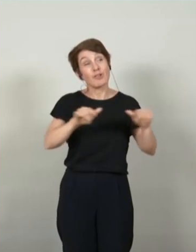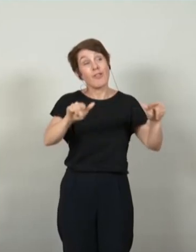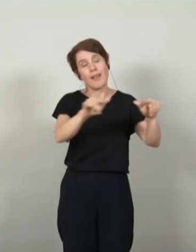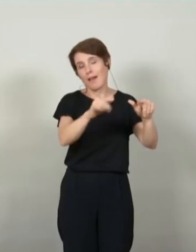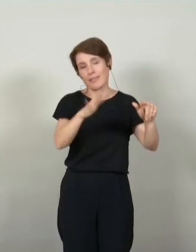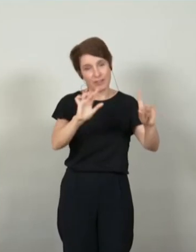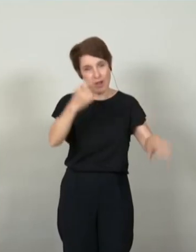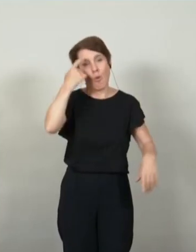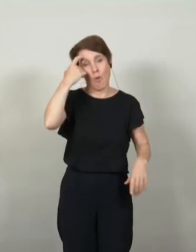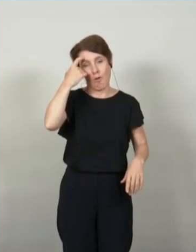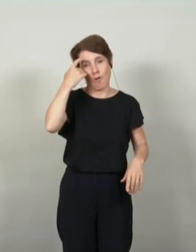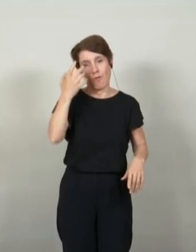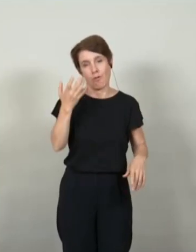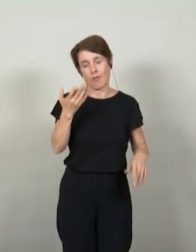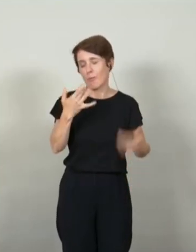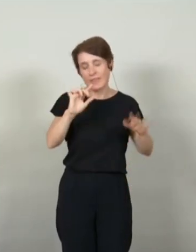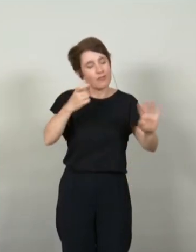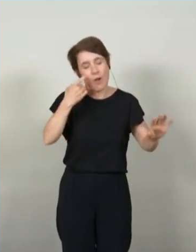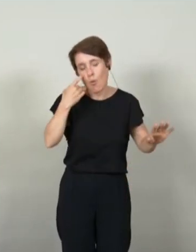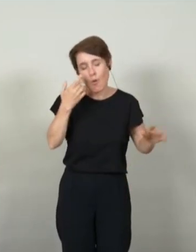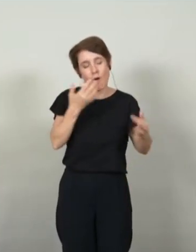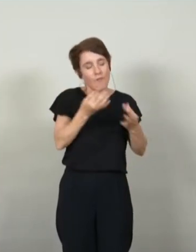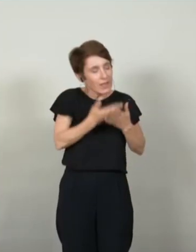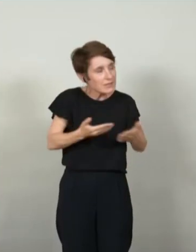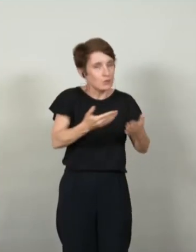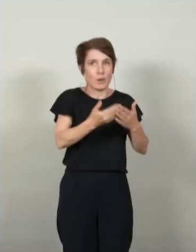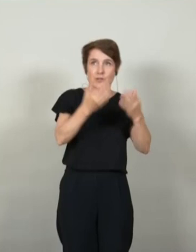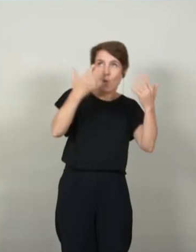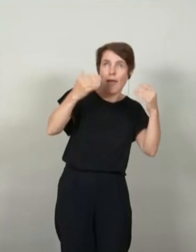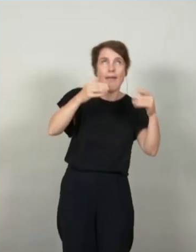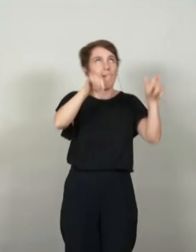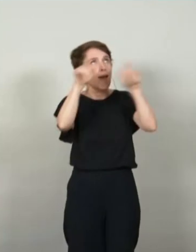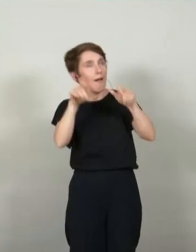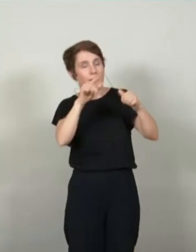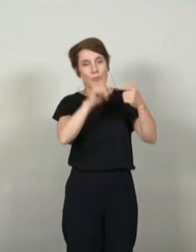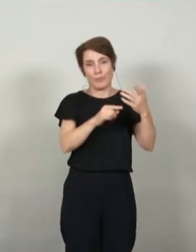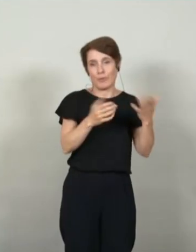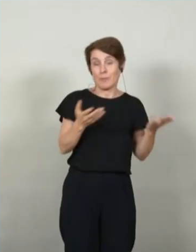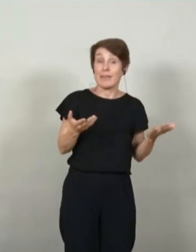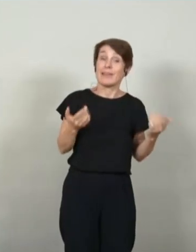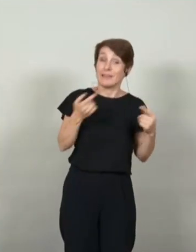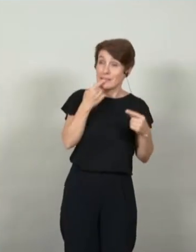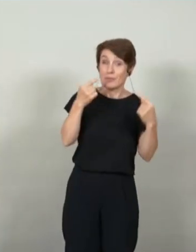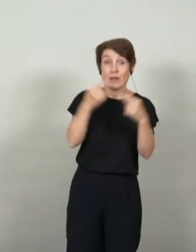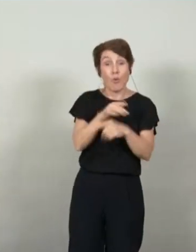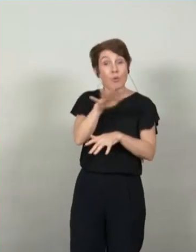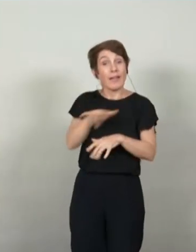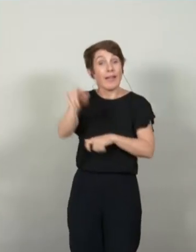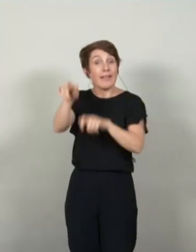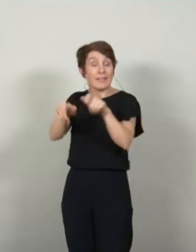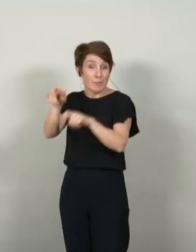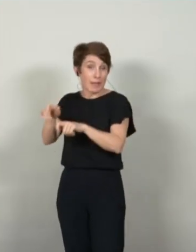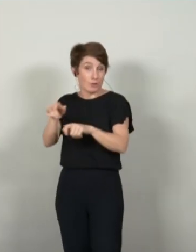sensibilisée sur le sujet nous avons été dans l'incapacité et j'en prends ma part de fédérer au-delà des gens déjà